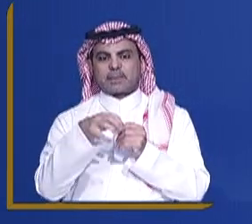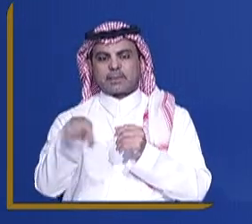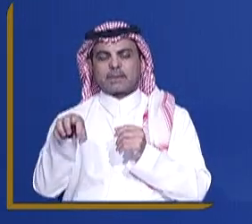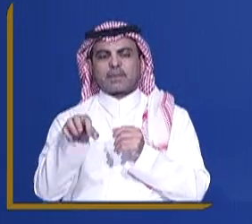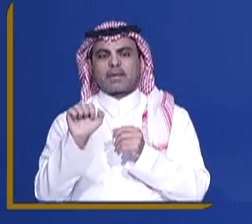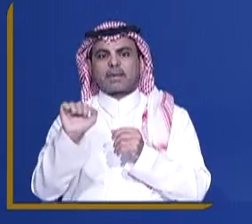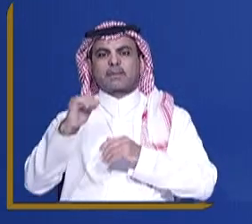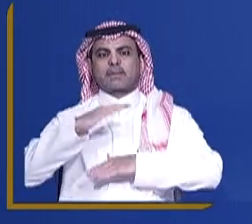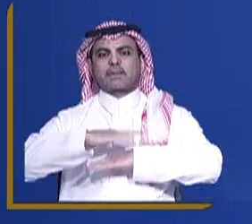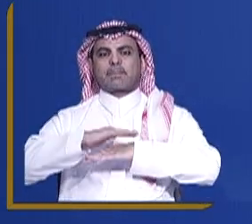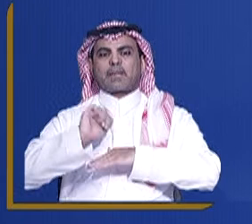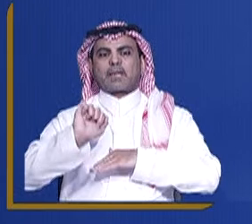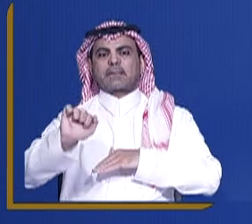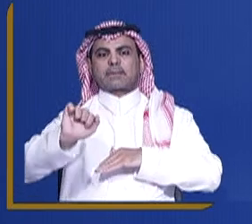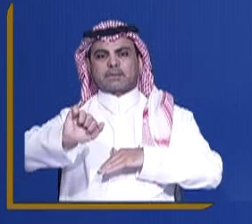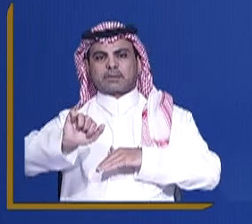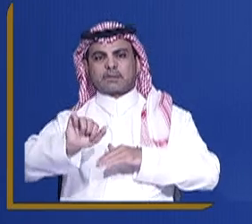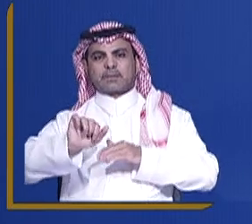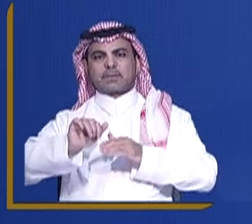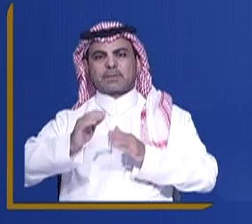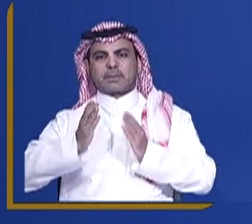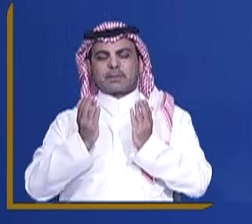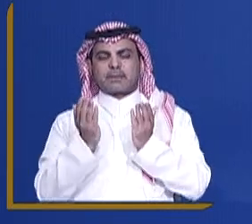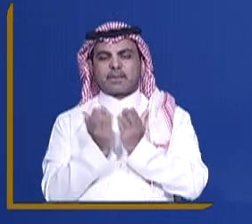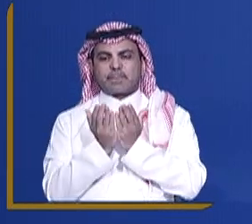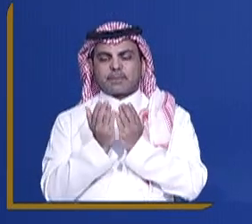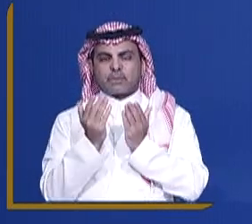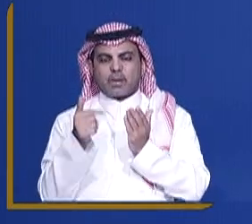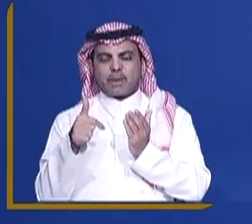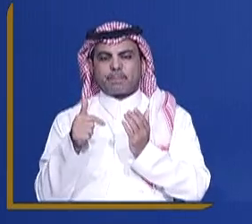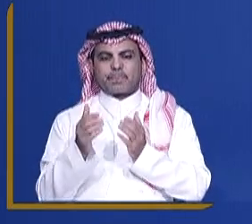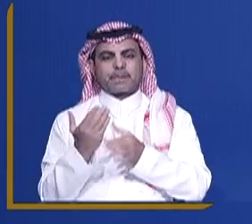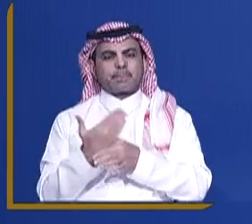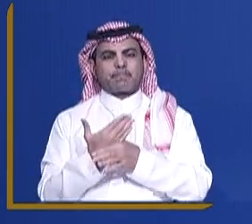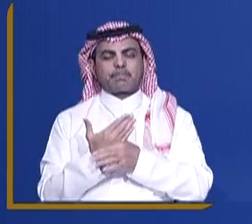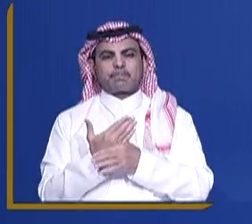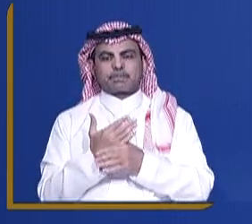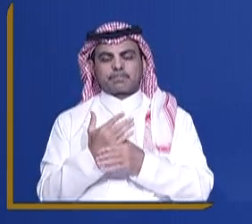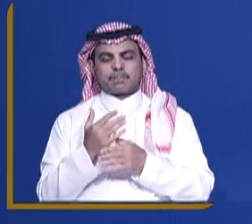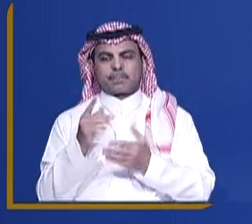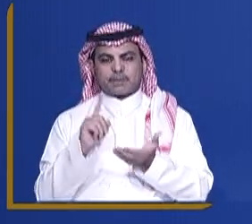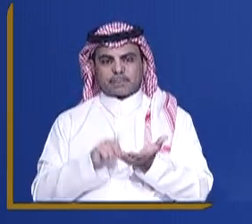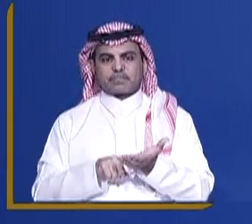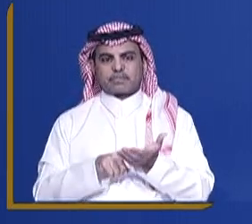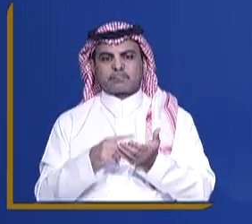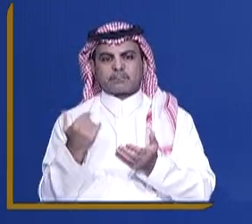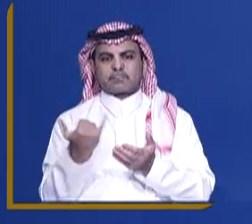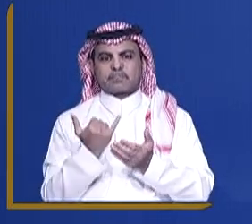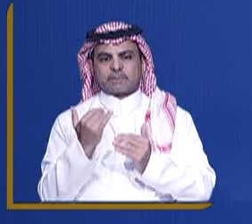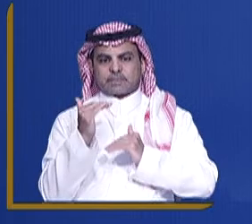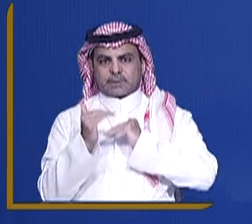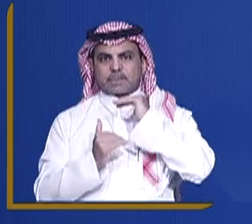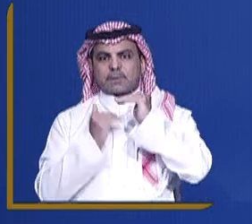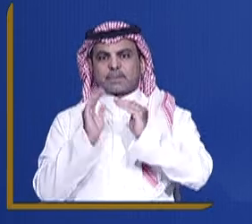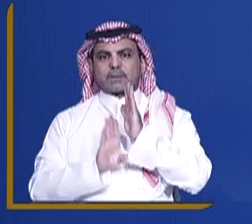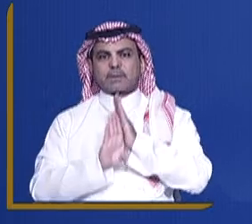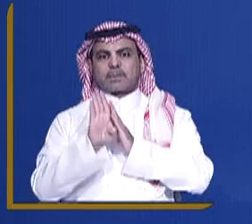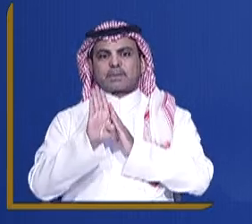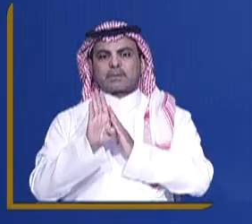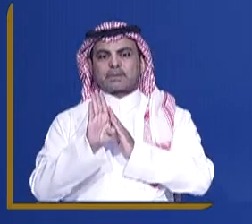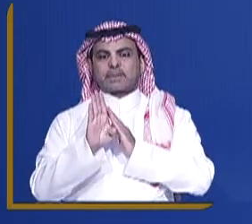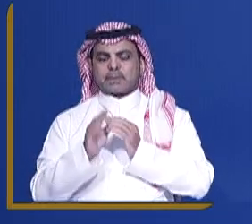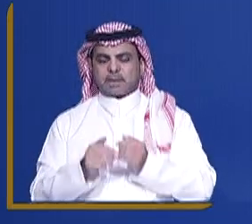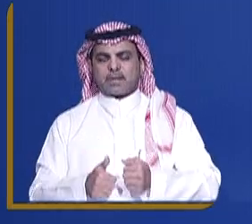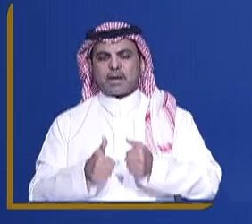معنية بهذا يعني التطوير، لأنه فعلا هناك حاجة إلى تطوير هذا المجال